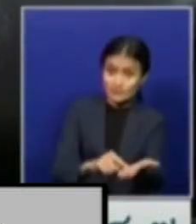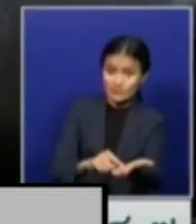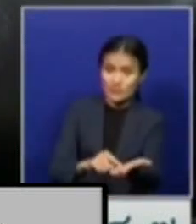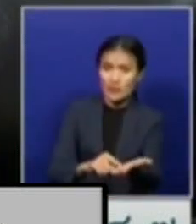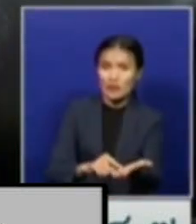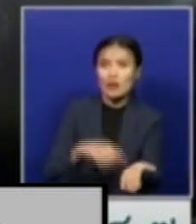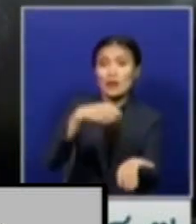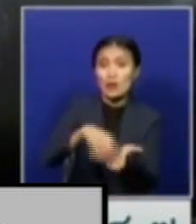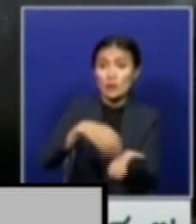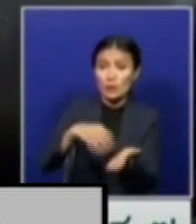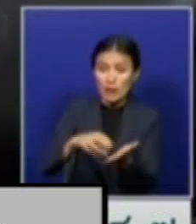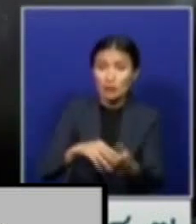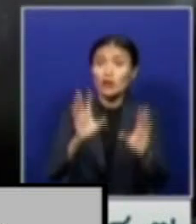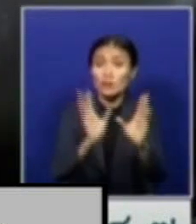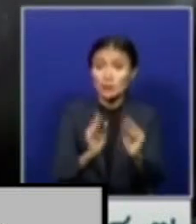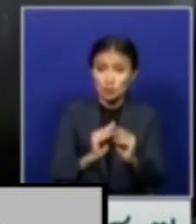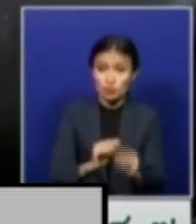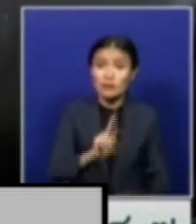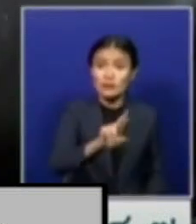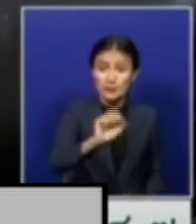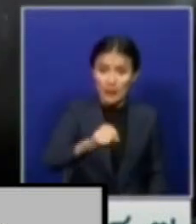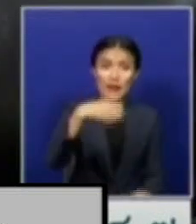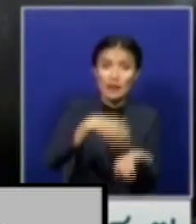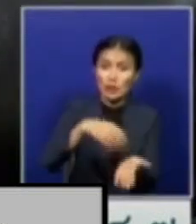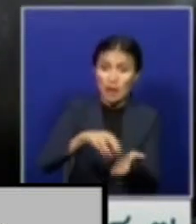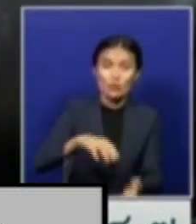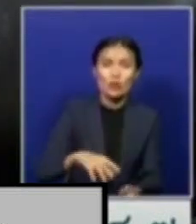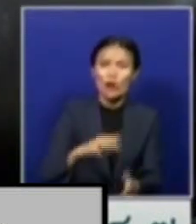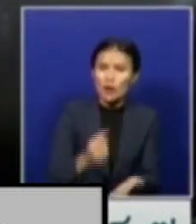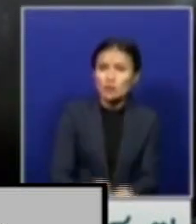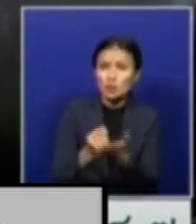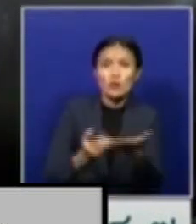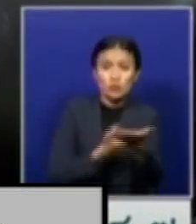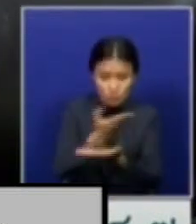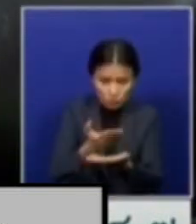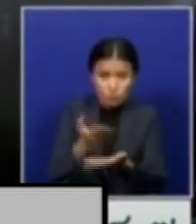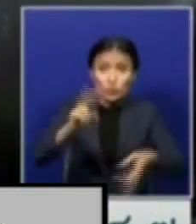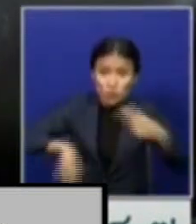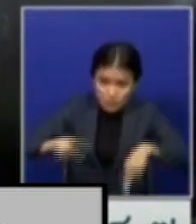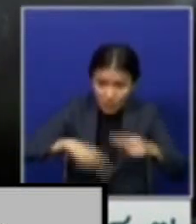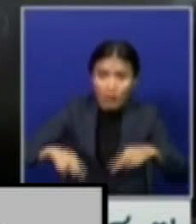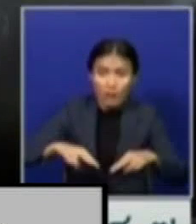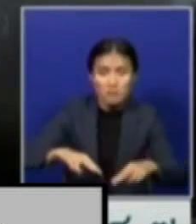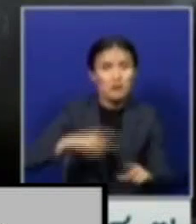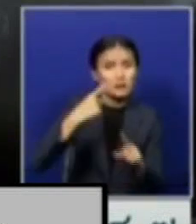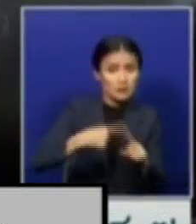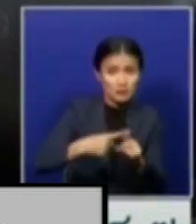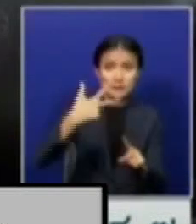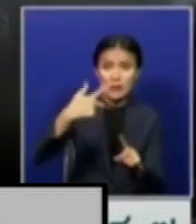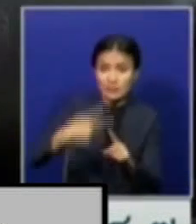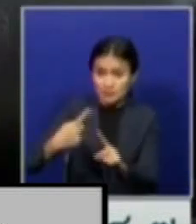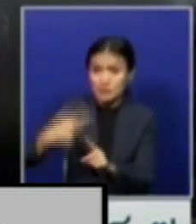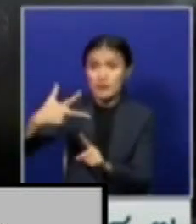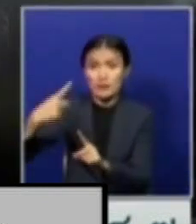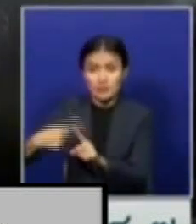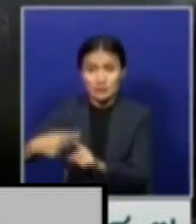ก็พอยอมรับได้แล้วที่สำคัญครับท่านควรสนับสนุนแล้วก็เปิดโอกาสให้มีการปรับปรุงในส่วน